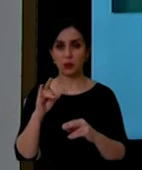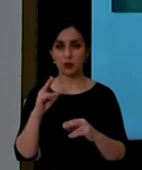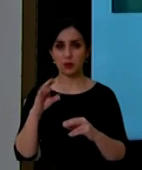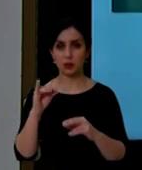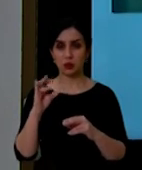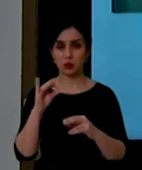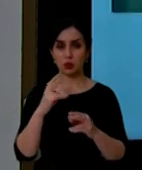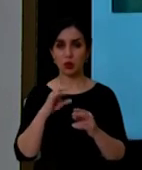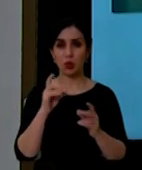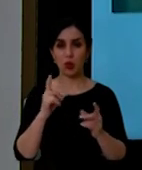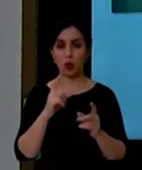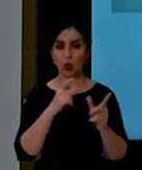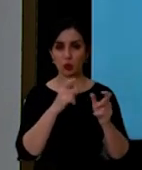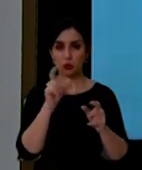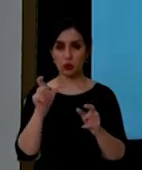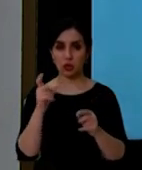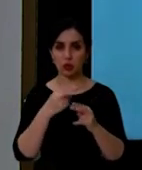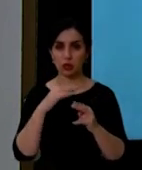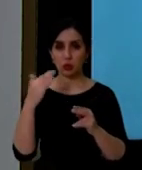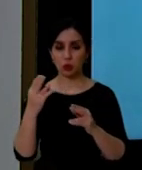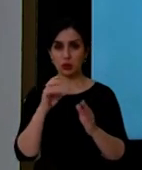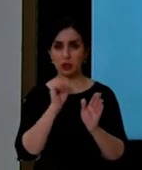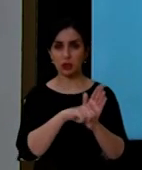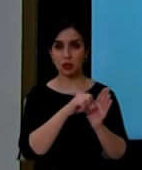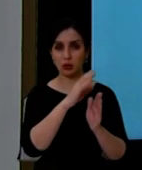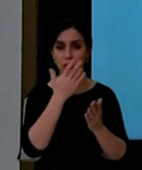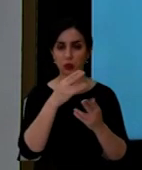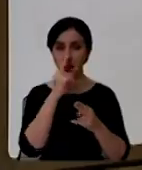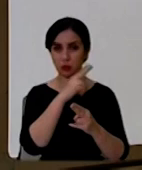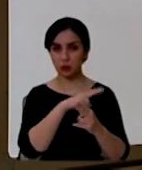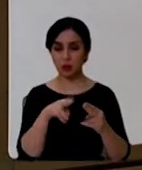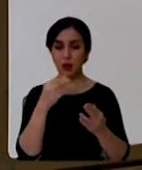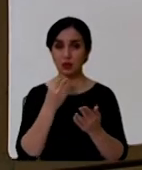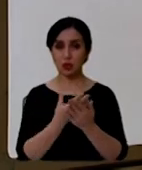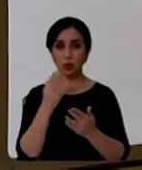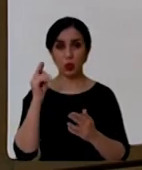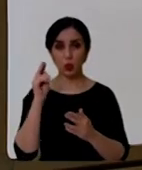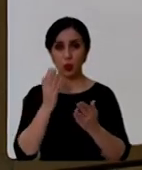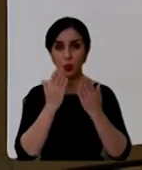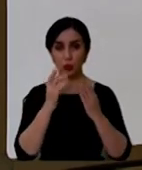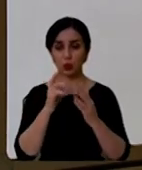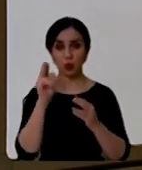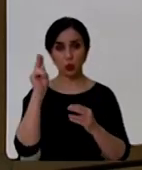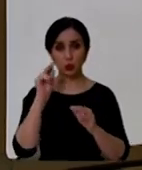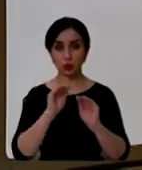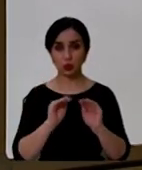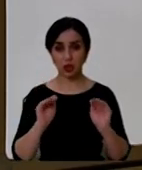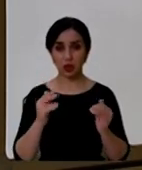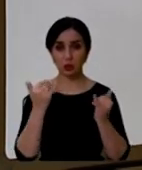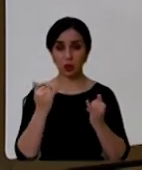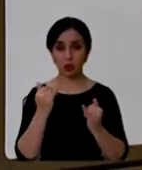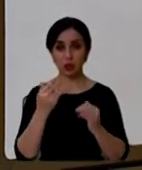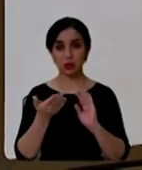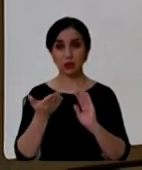qəməyə bərdə. Egətlər Dəmək, aziz əqqçilər, bugün siz Mizozoi və